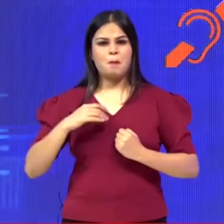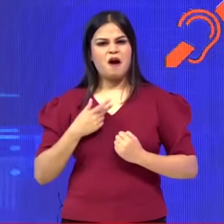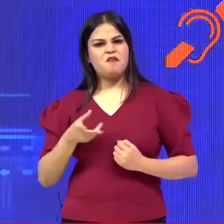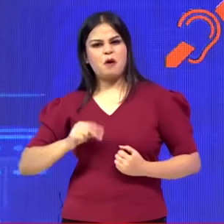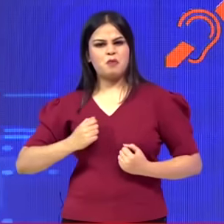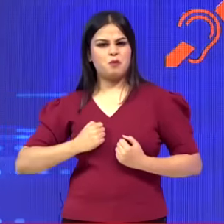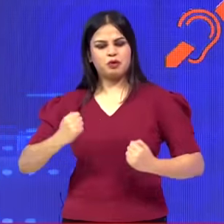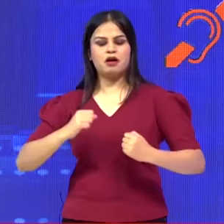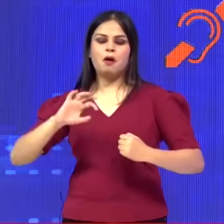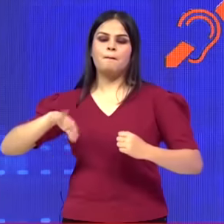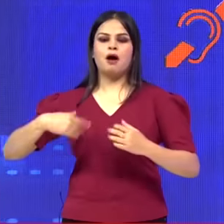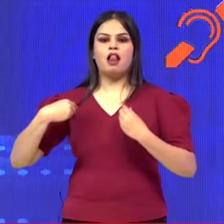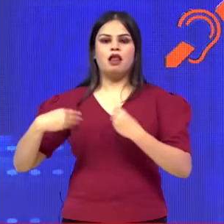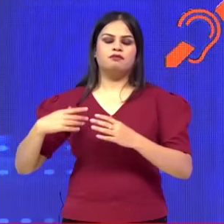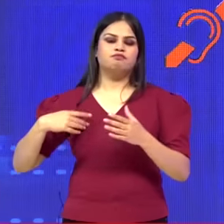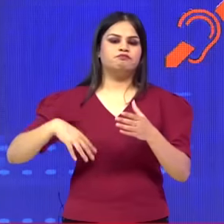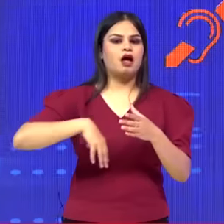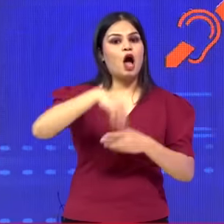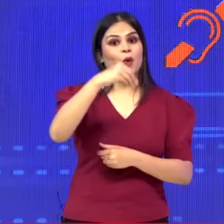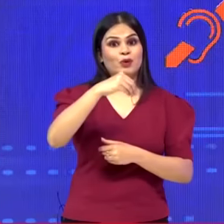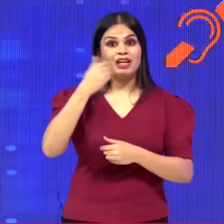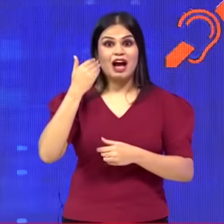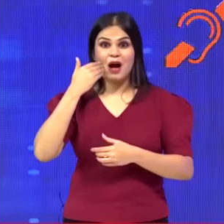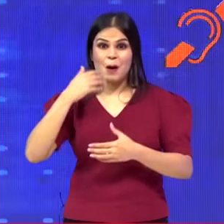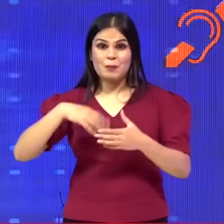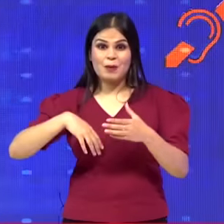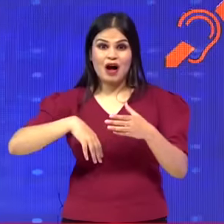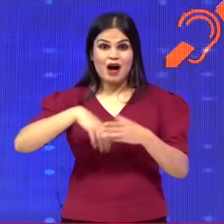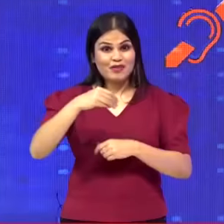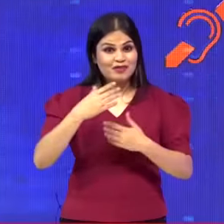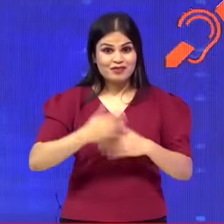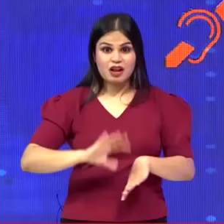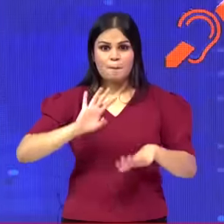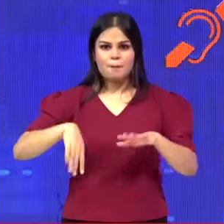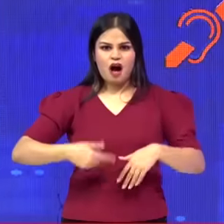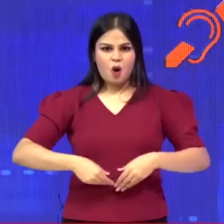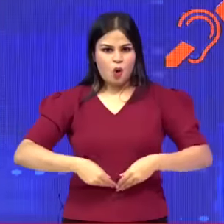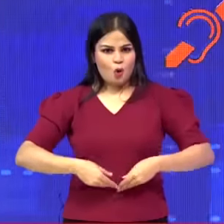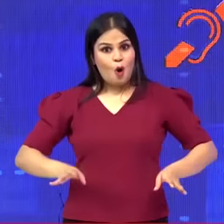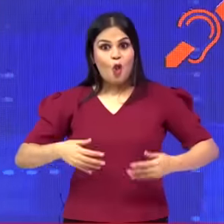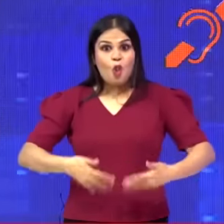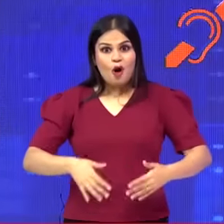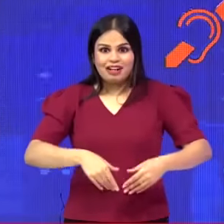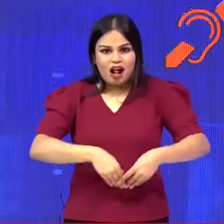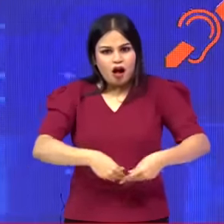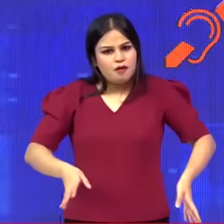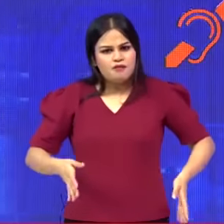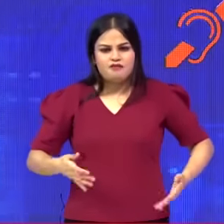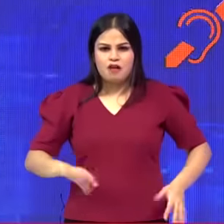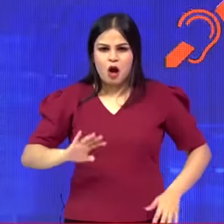ताकतवर बन के वापस से निकला। अब जब जैसे मैंने वो जो लुंगी खोली है और वहाँ से